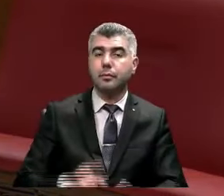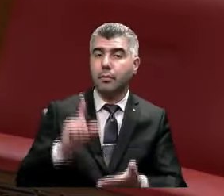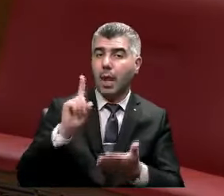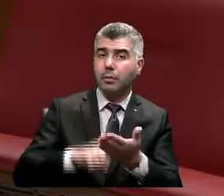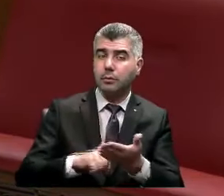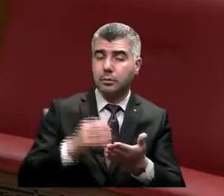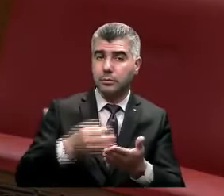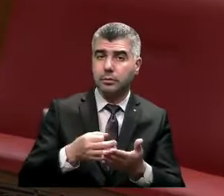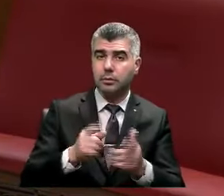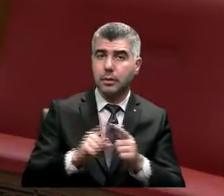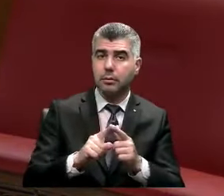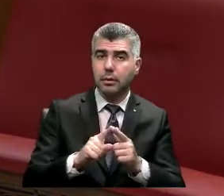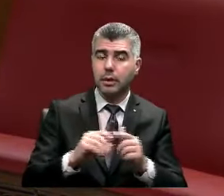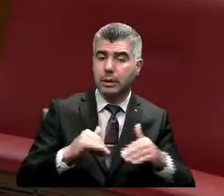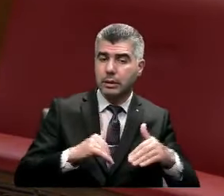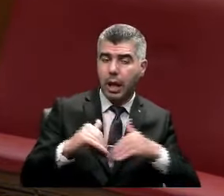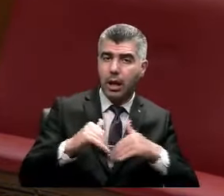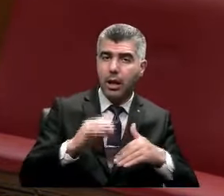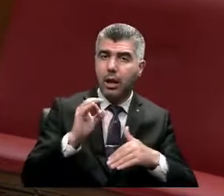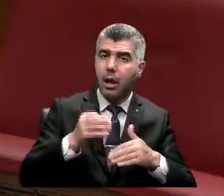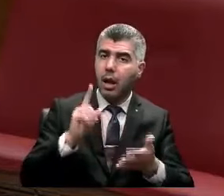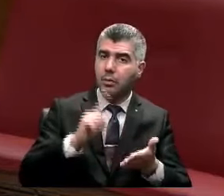وسائل النقل المستدام. في هذا الإطار